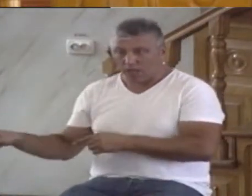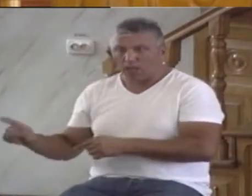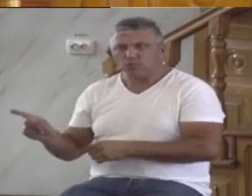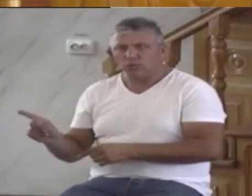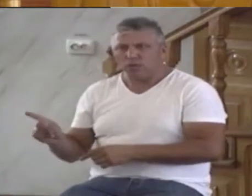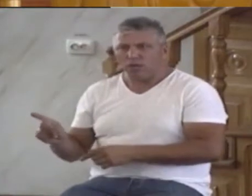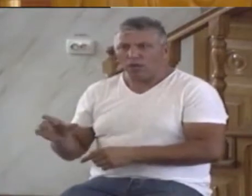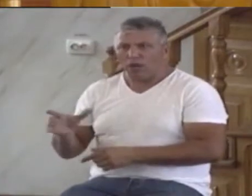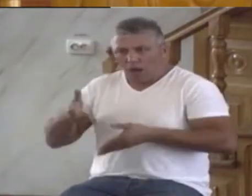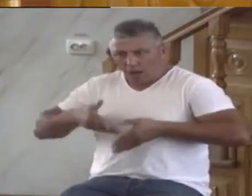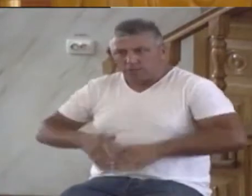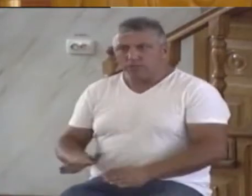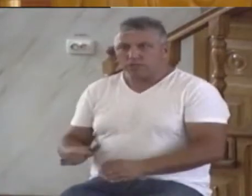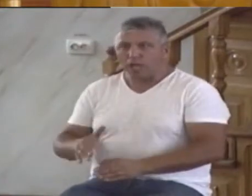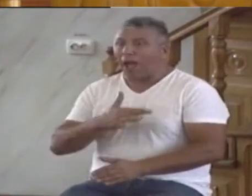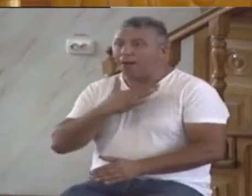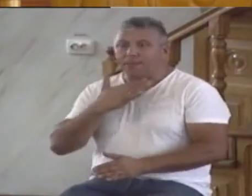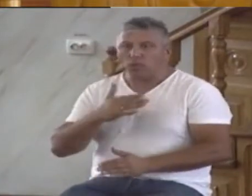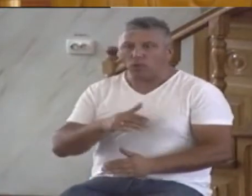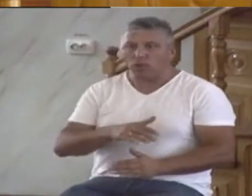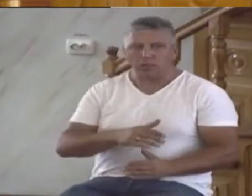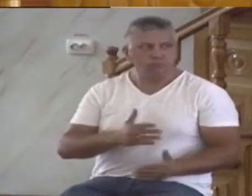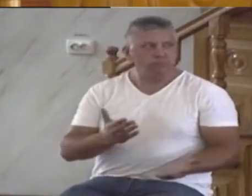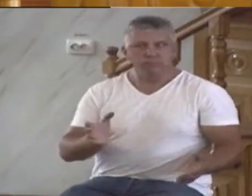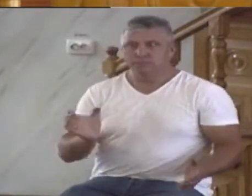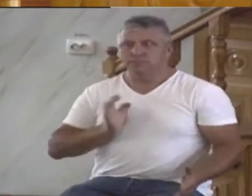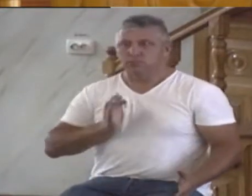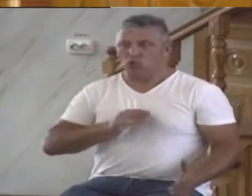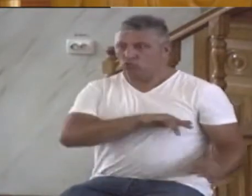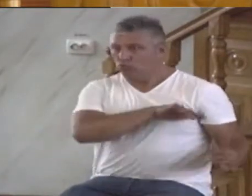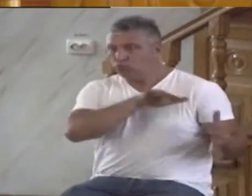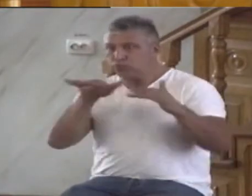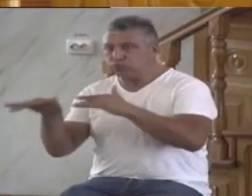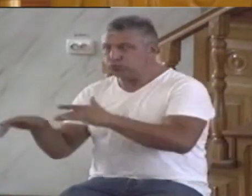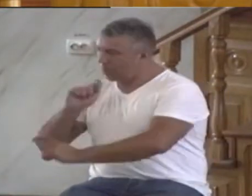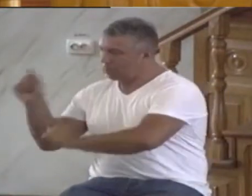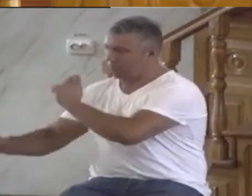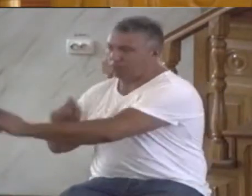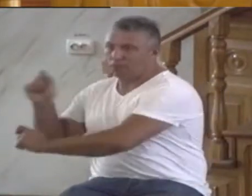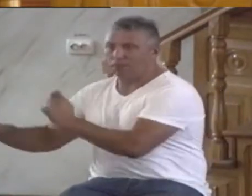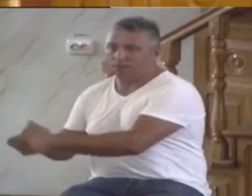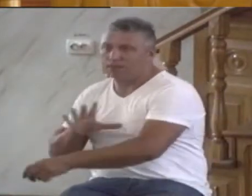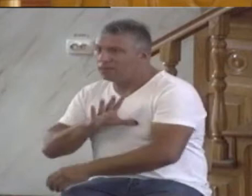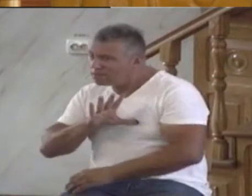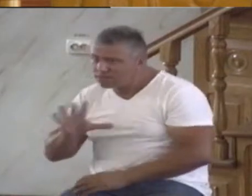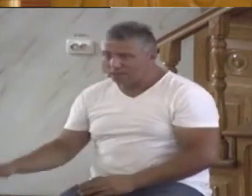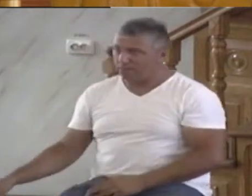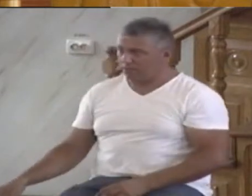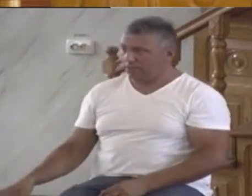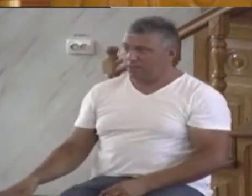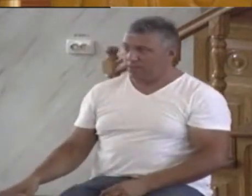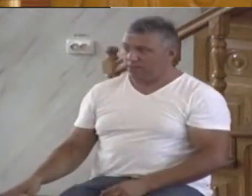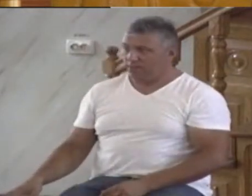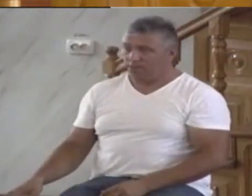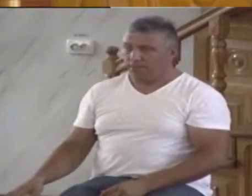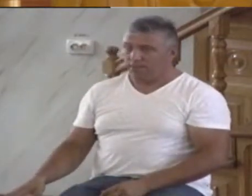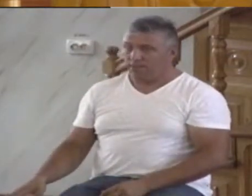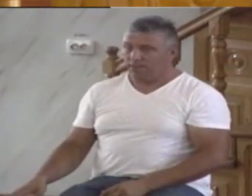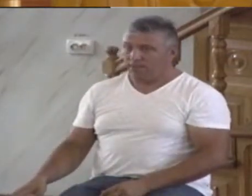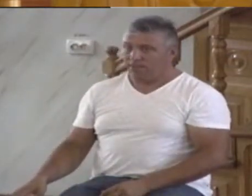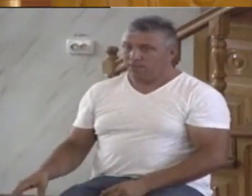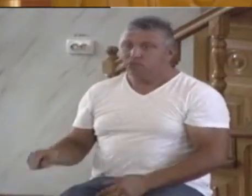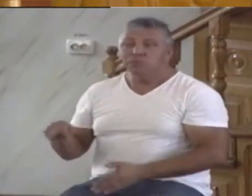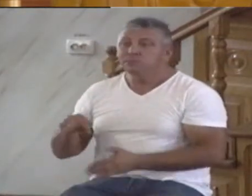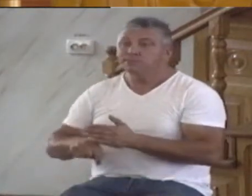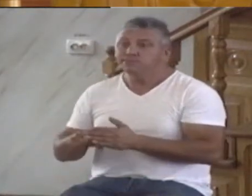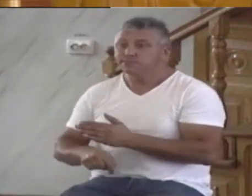словословия. Его призвание обнаруживалось в том, что рука Господа была с